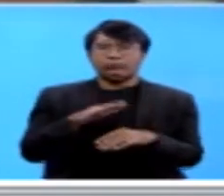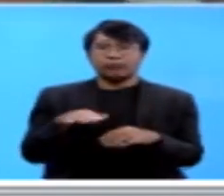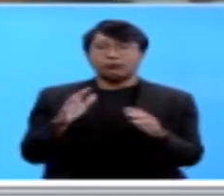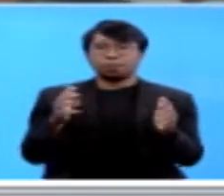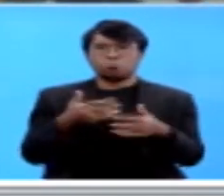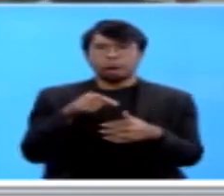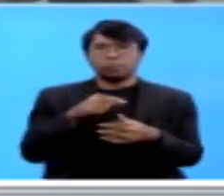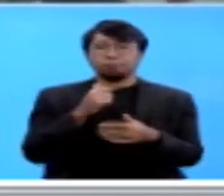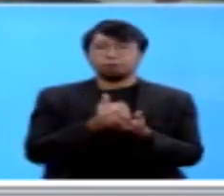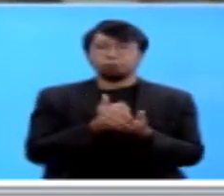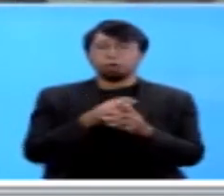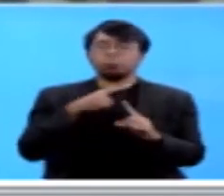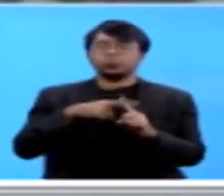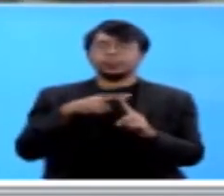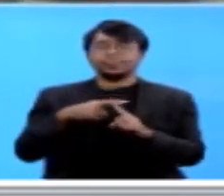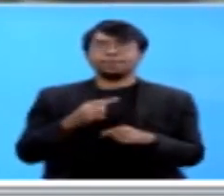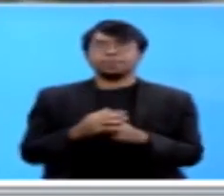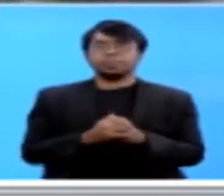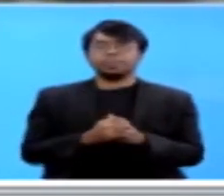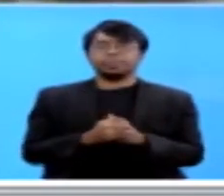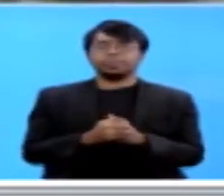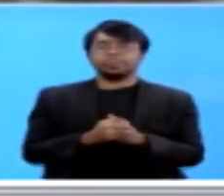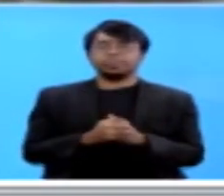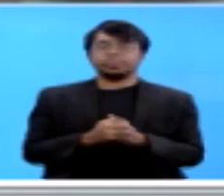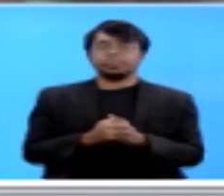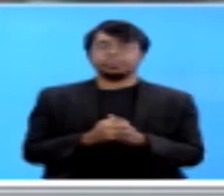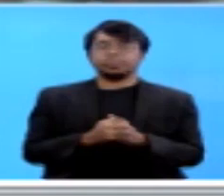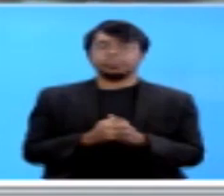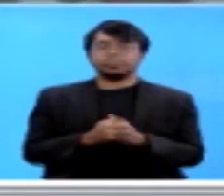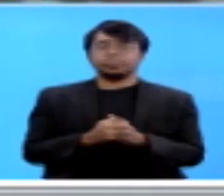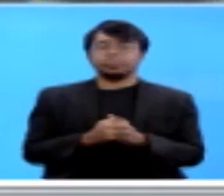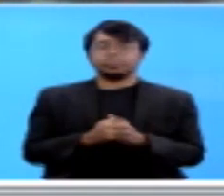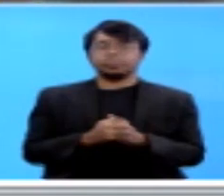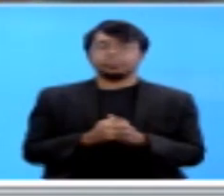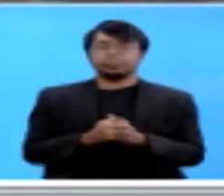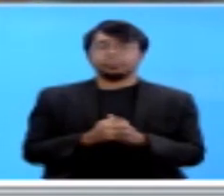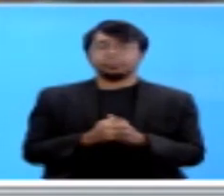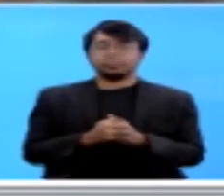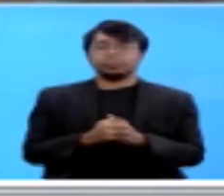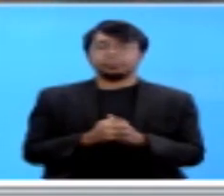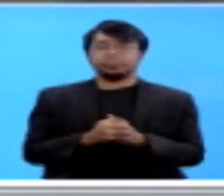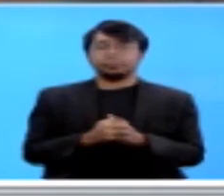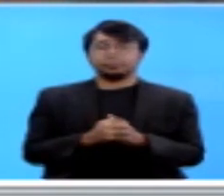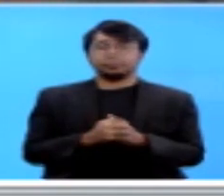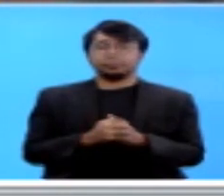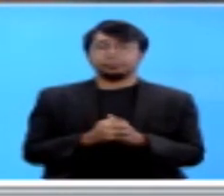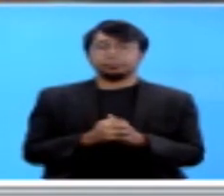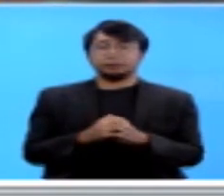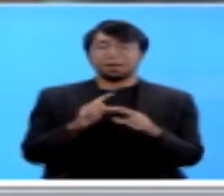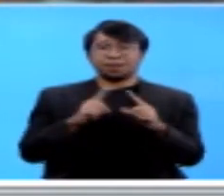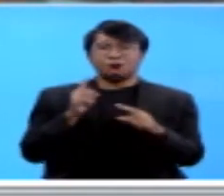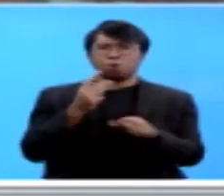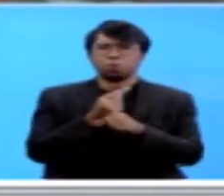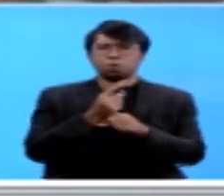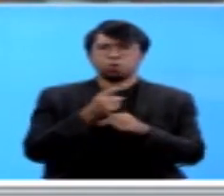mendidik dan merupakan disiplin positif. Oke, baik, Bu. Tapi ini dari sisi pengajar atau guru ini dilematis ketika misalnya guru